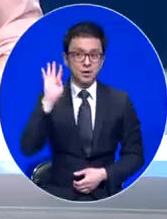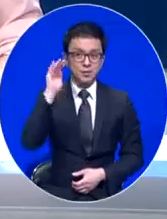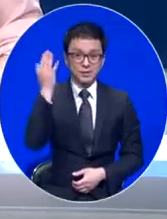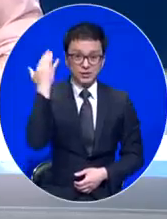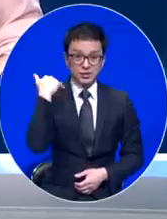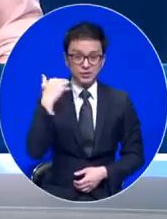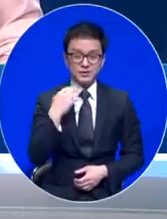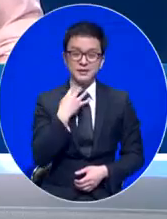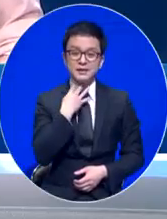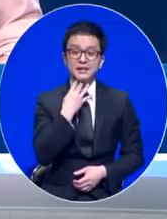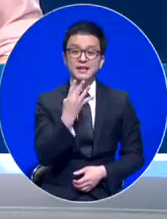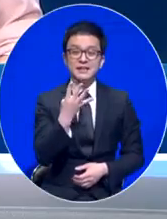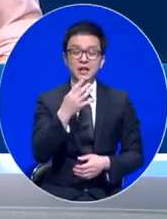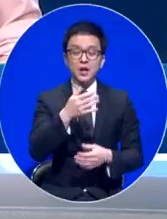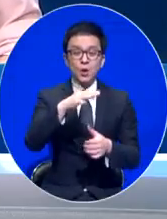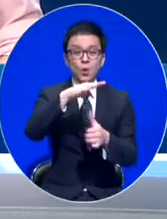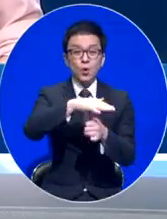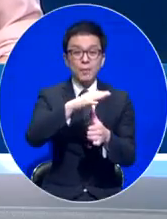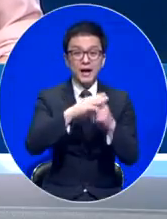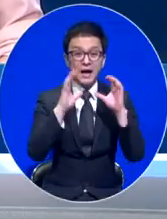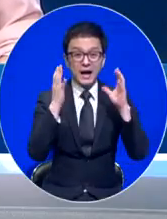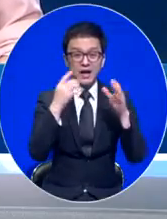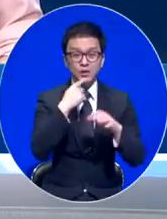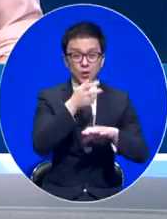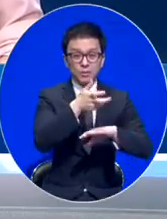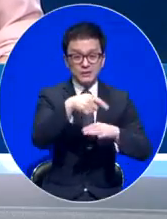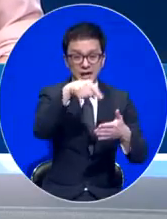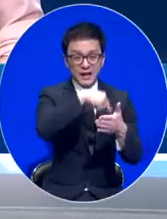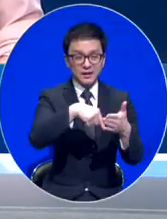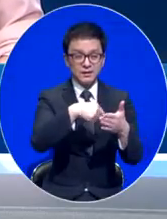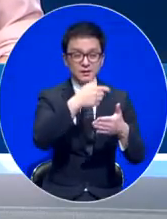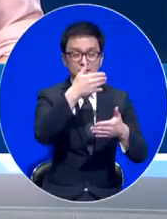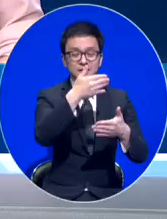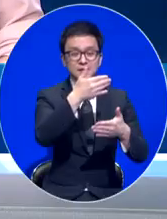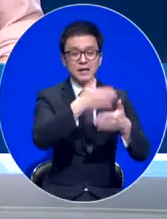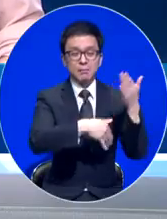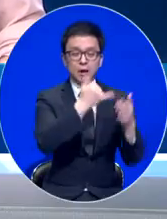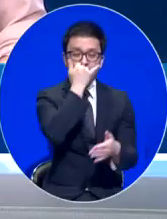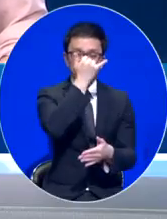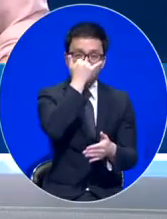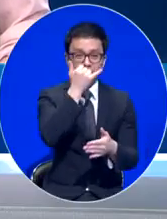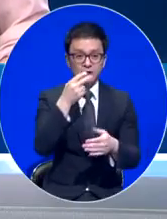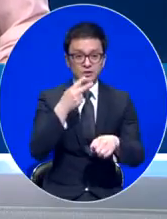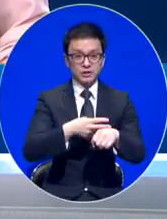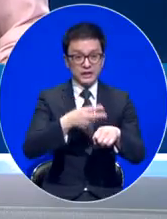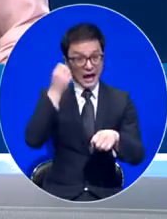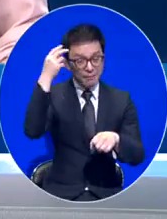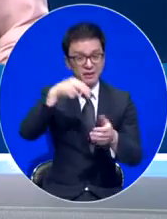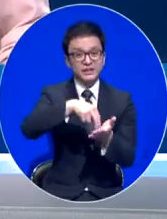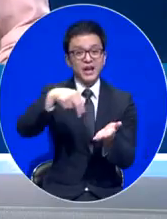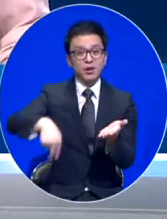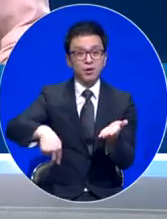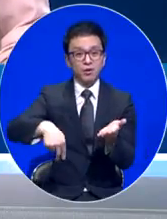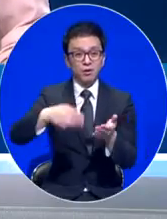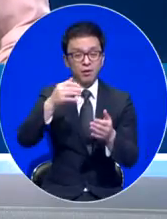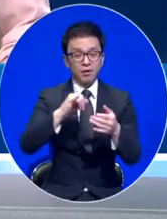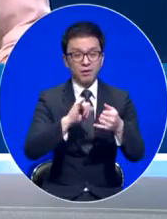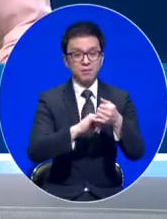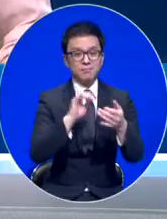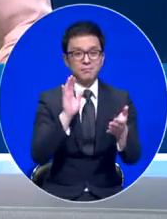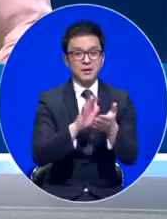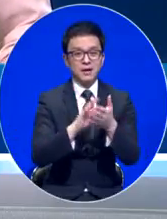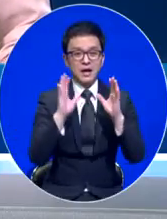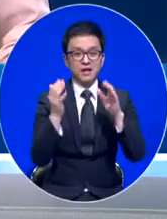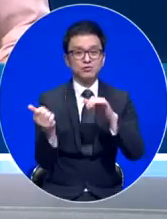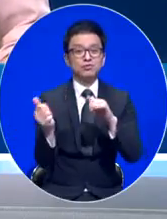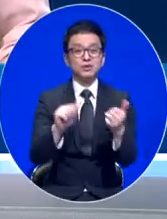얼마 전 4살 배기 아이가 어린이집 통원 차량에 방치돼서 숨진 안타까운 사고가 있었는데요. 네, 이렇게 연이어서 발생하는